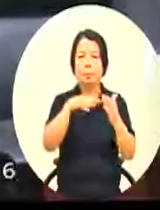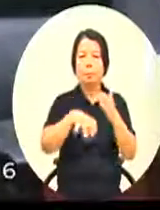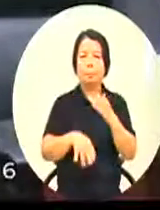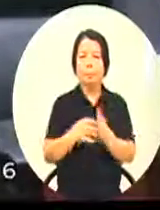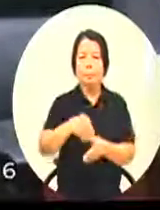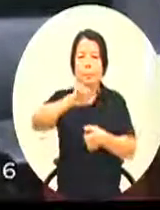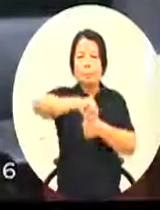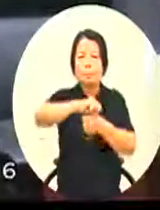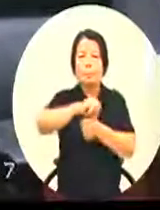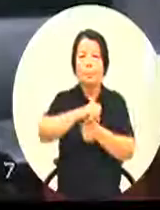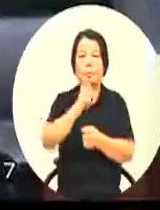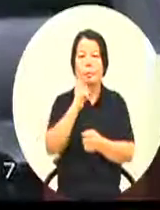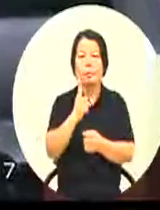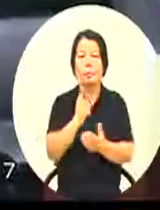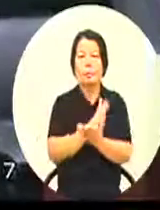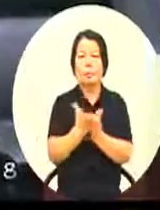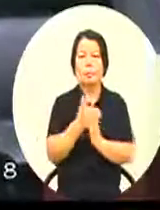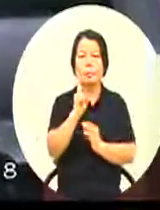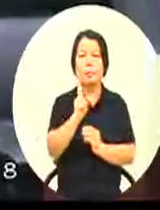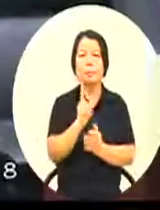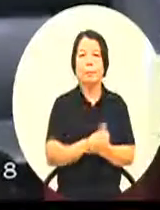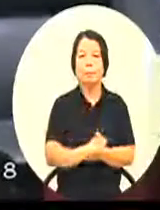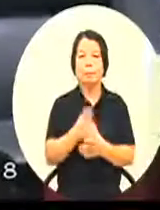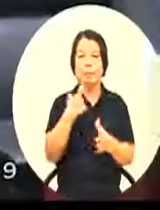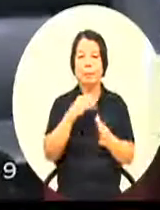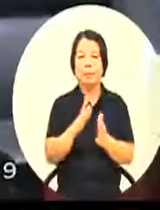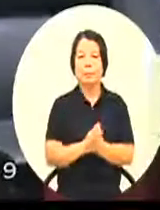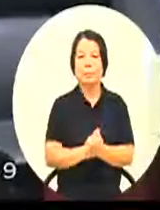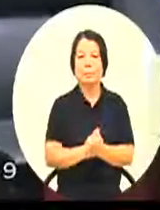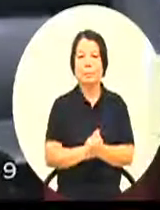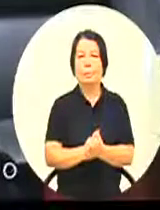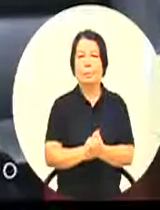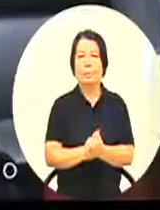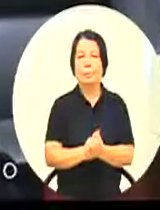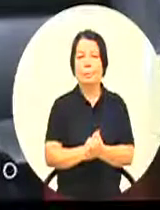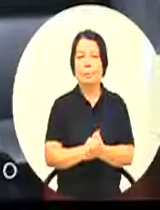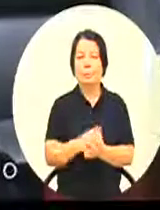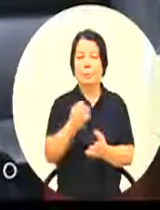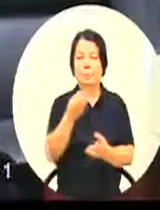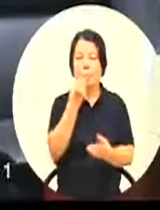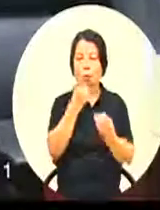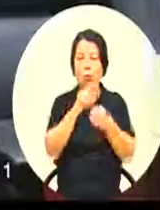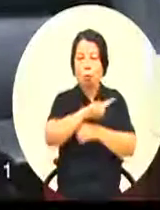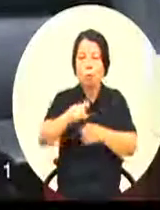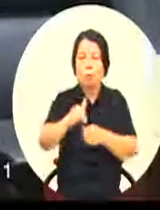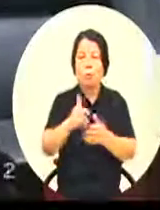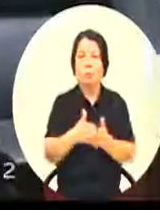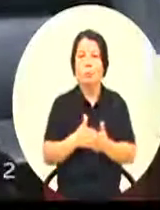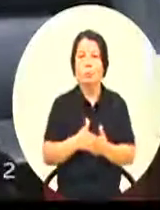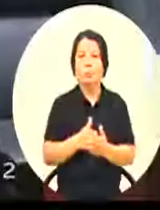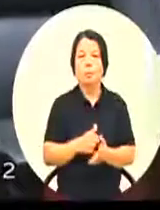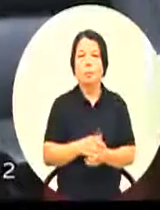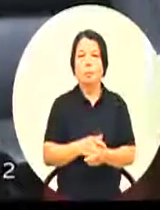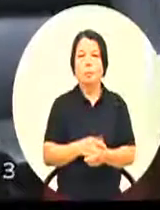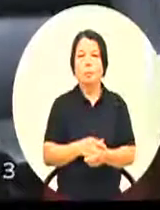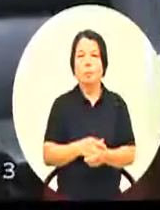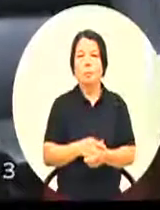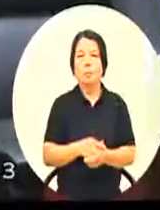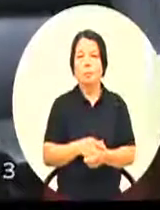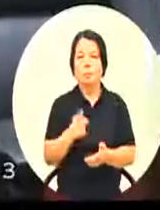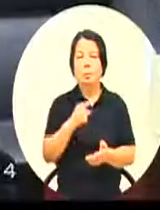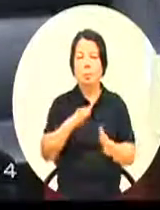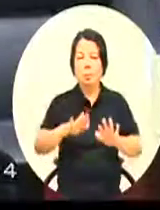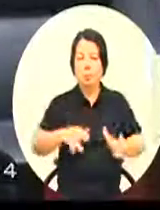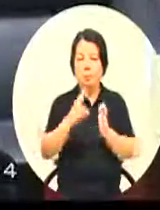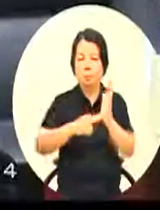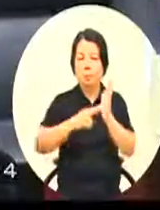加一样叫做那个真实物的原型。那为什么这个什么叫做真实物，我大概来跟我们的